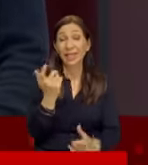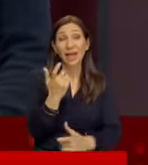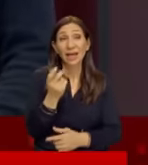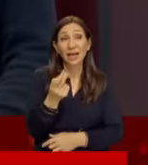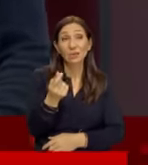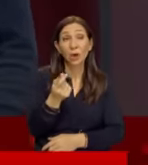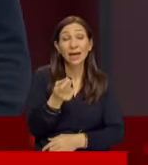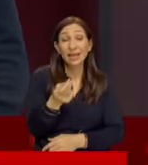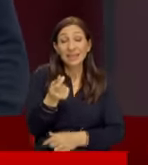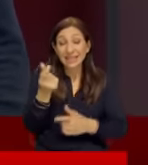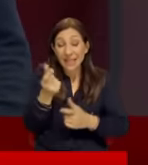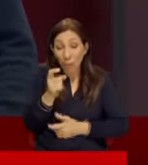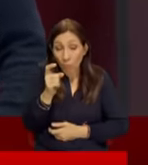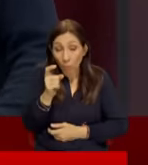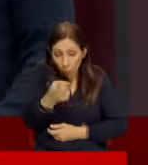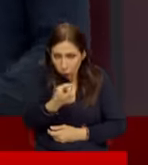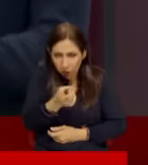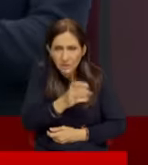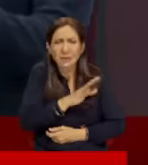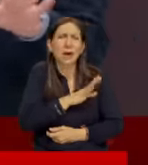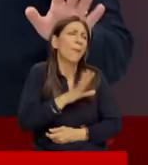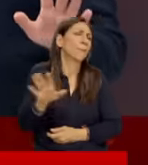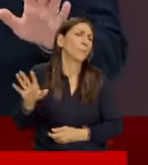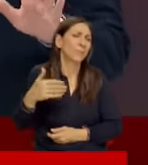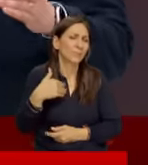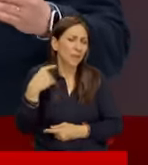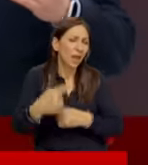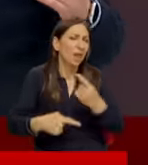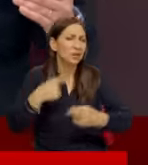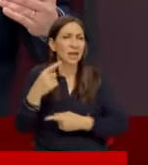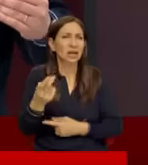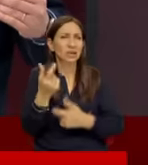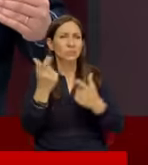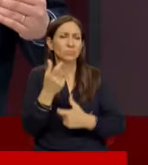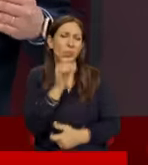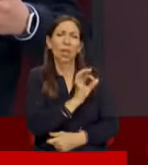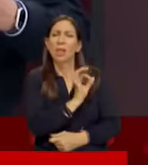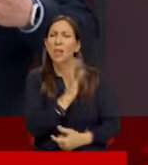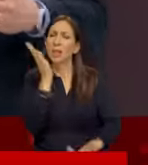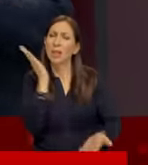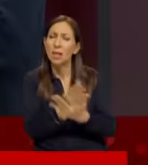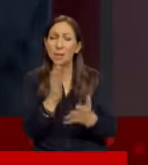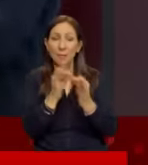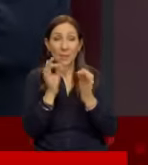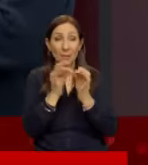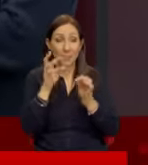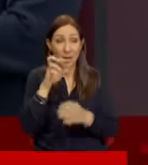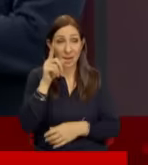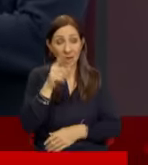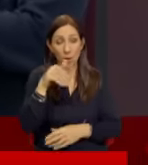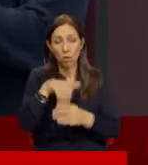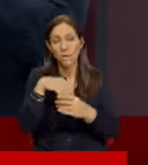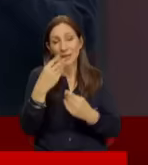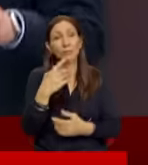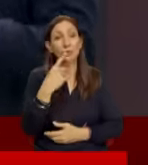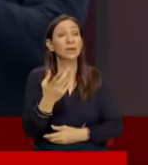kaçabiliyor? Kaçabildiği yeri bulduğu zaman ah diyor, zaten benim geleneksel kaçış adresim Büyük Birlik Partisi. Biz Büyük Birlik Partisi'ne kaçıyoruz